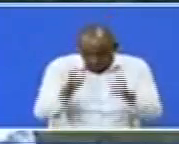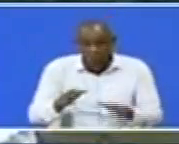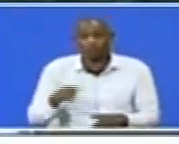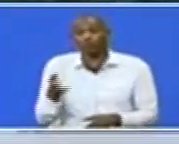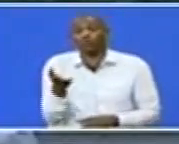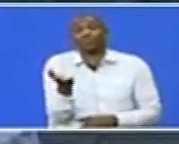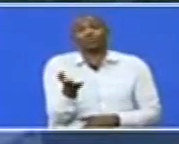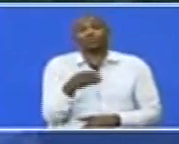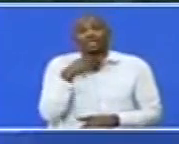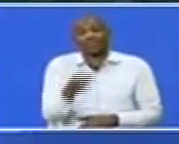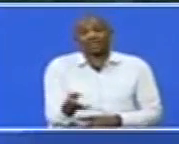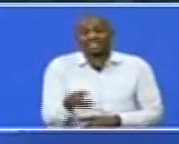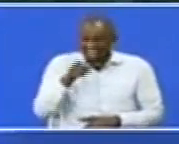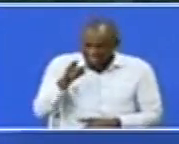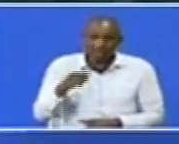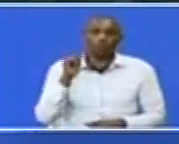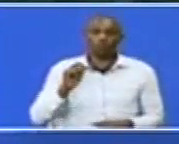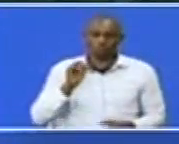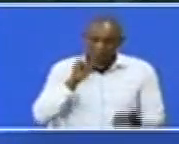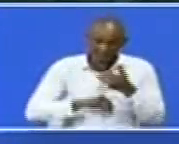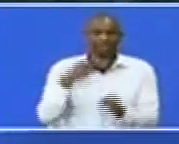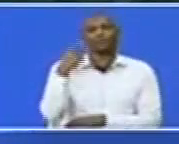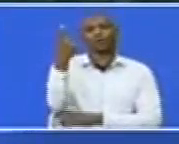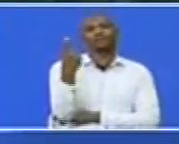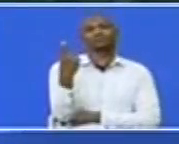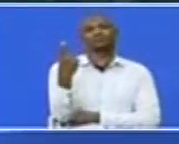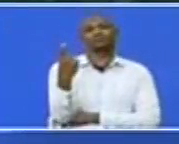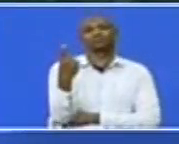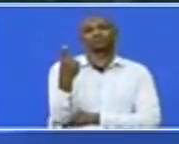amewaka dunia ndio bibi mkubwa.